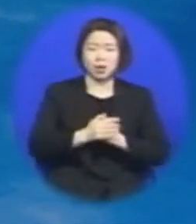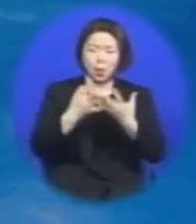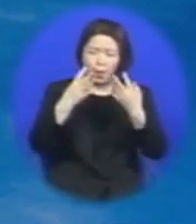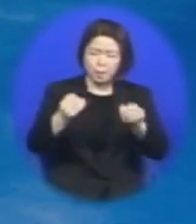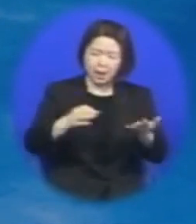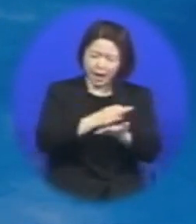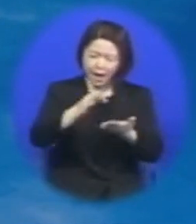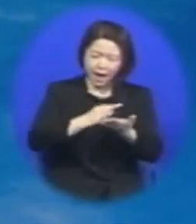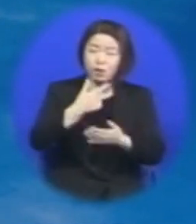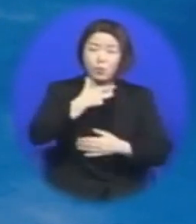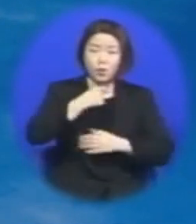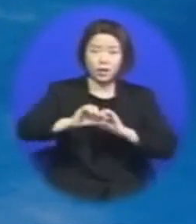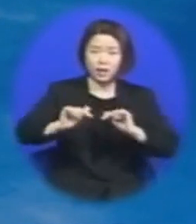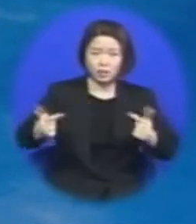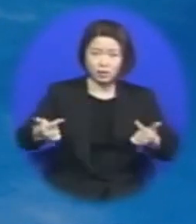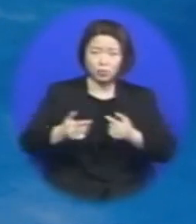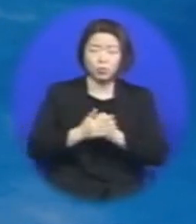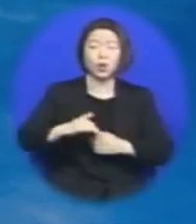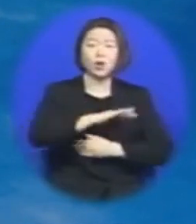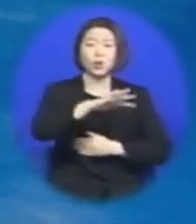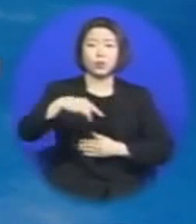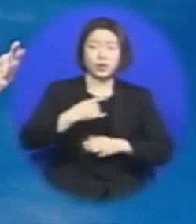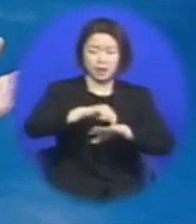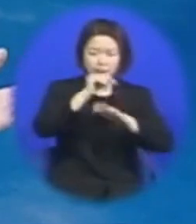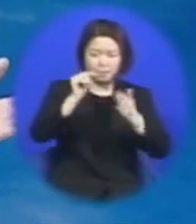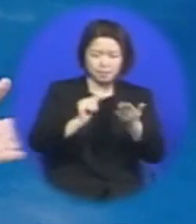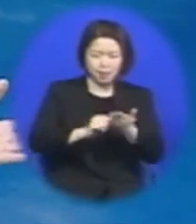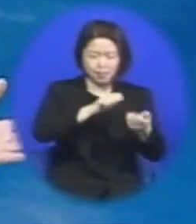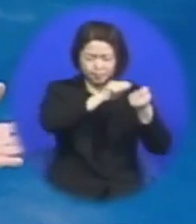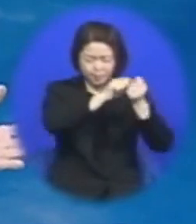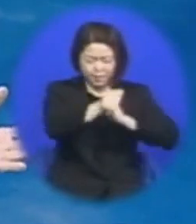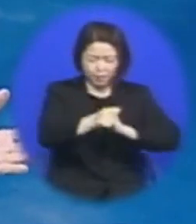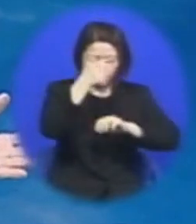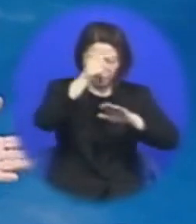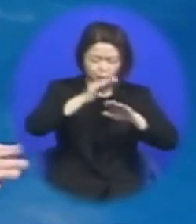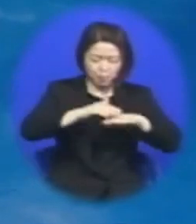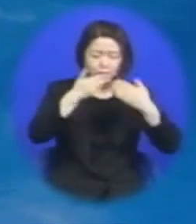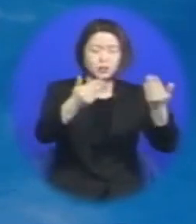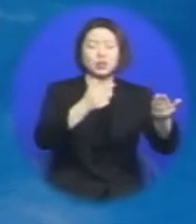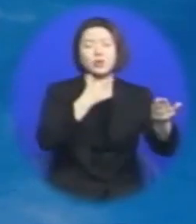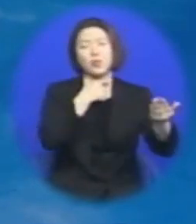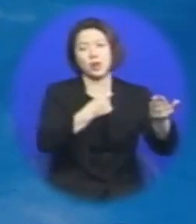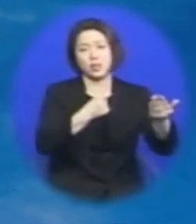것이 아니고 하나님은 우리에게 마음을 찍고 예배하기를 원하시는